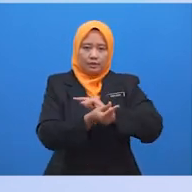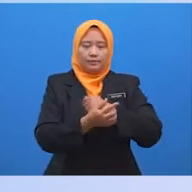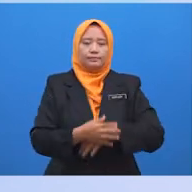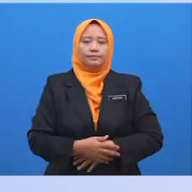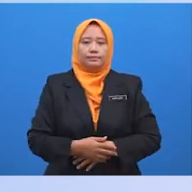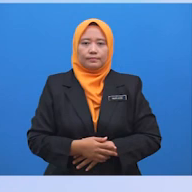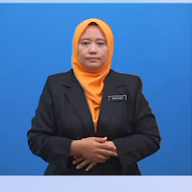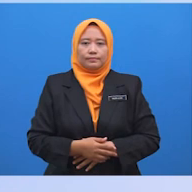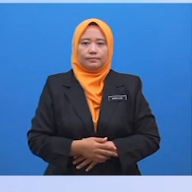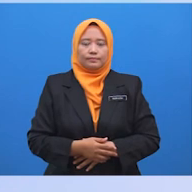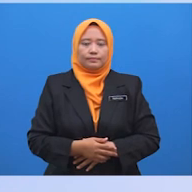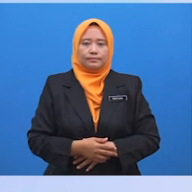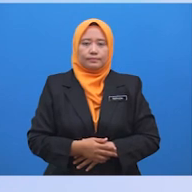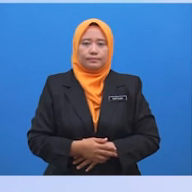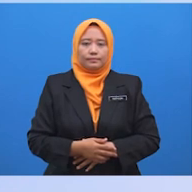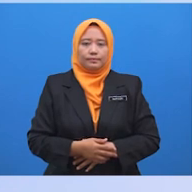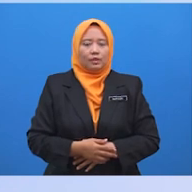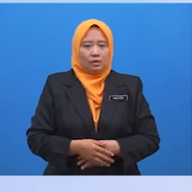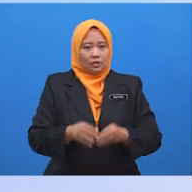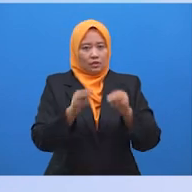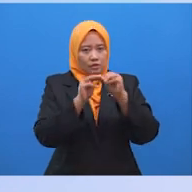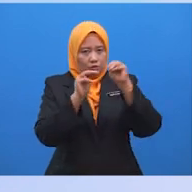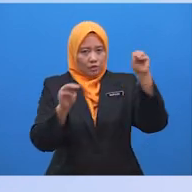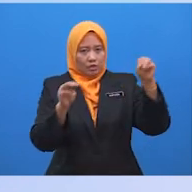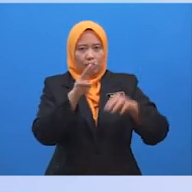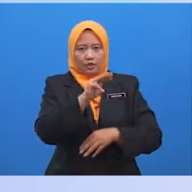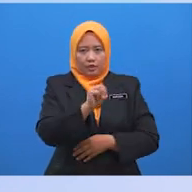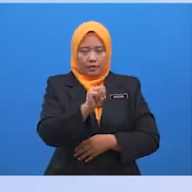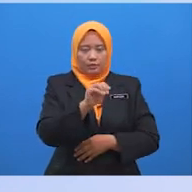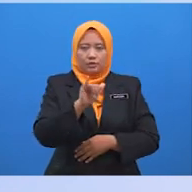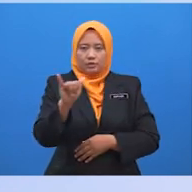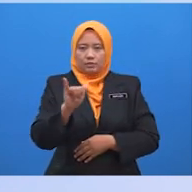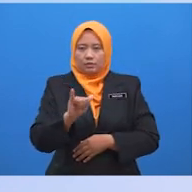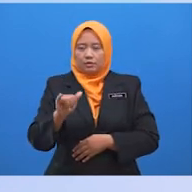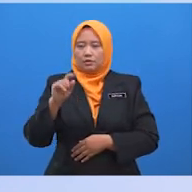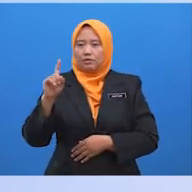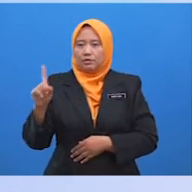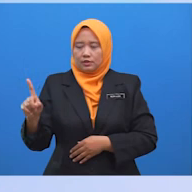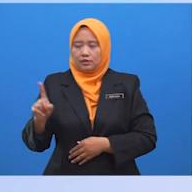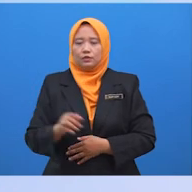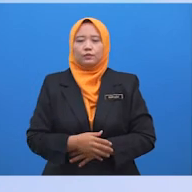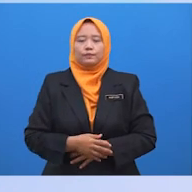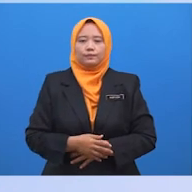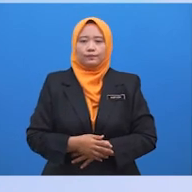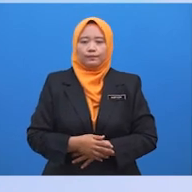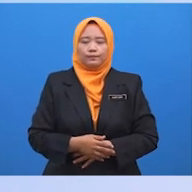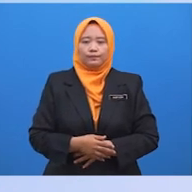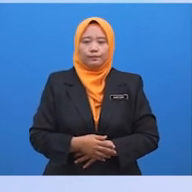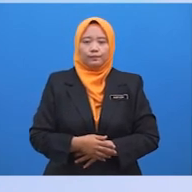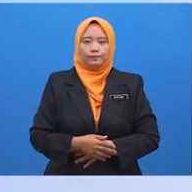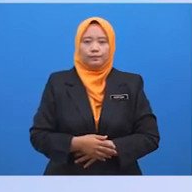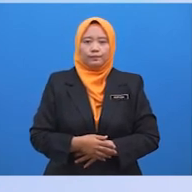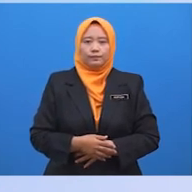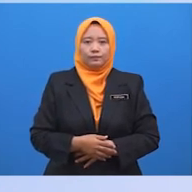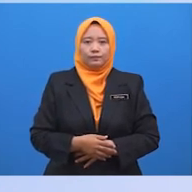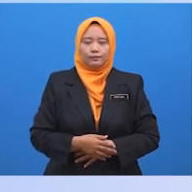6 tolak 3. Maka, kecerunan M ialah hasil bahagi di antara